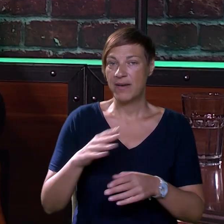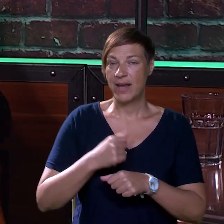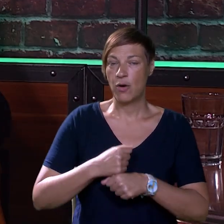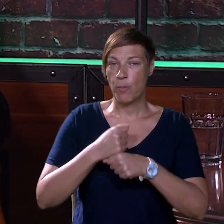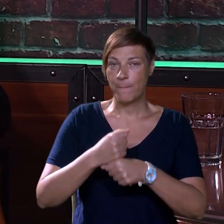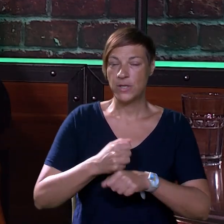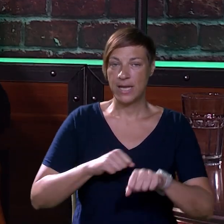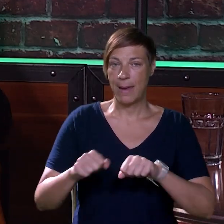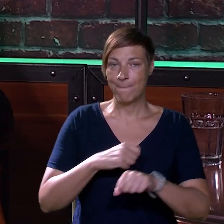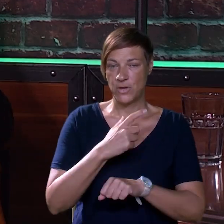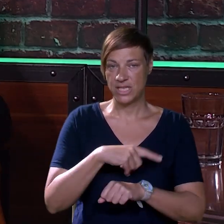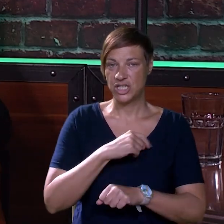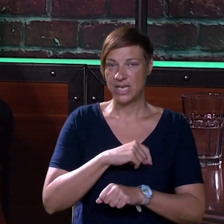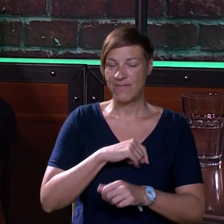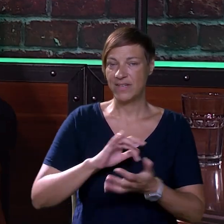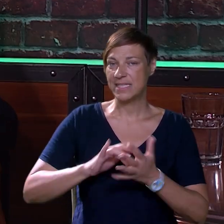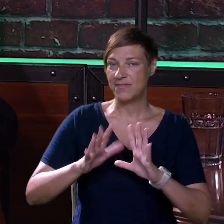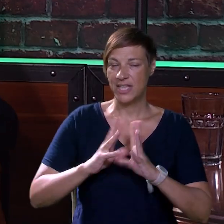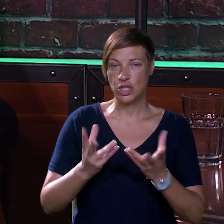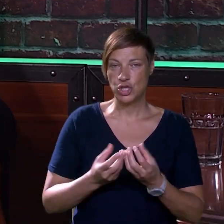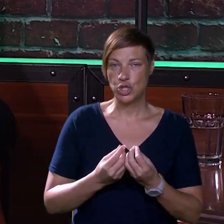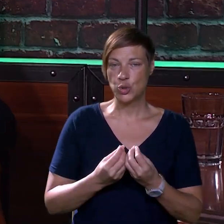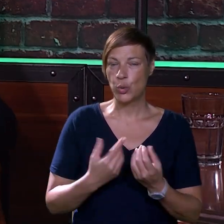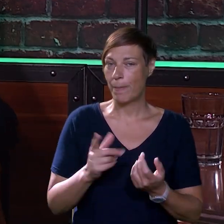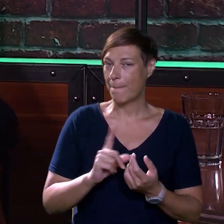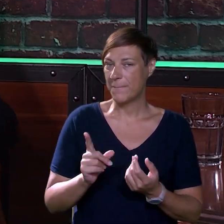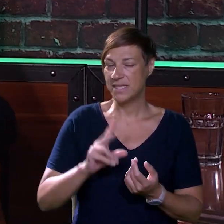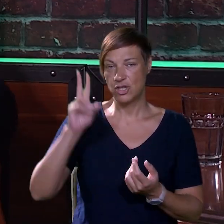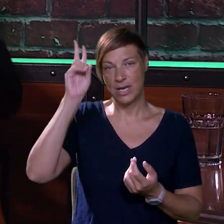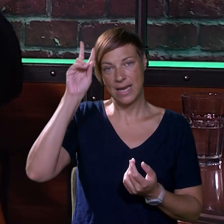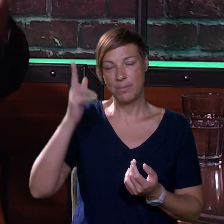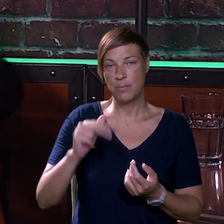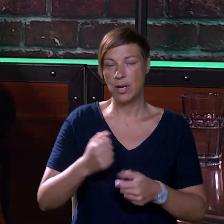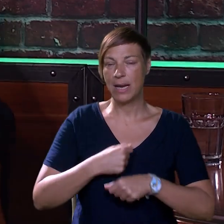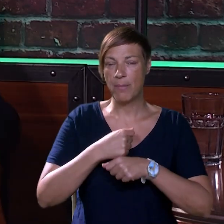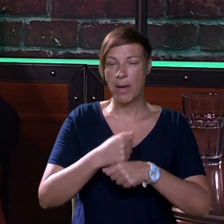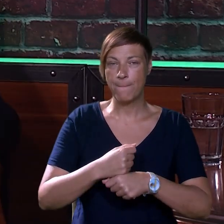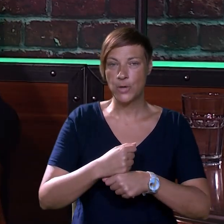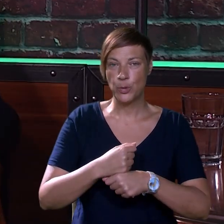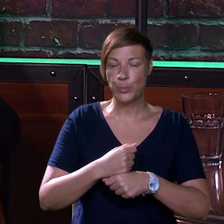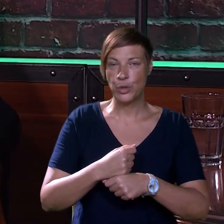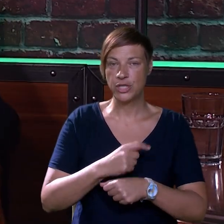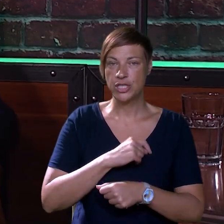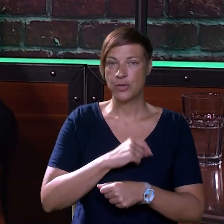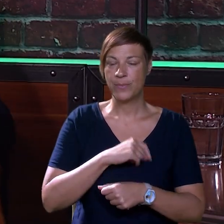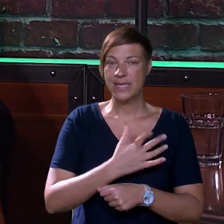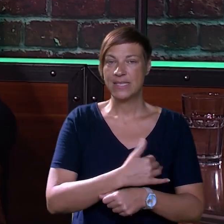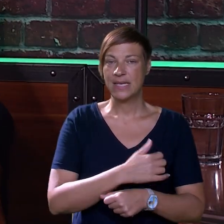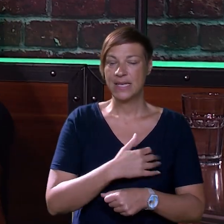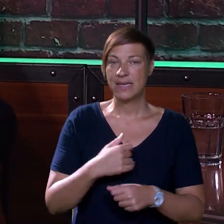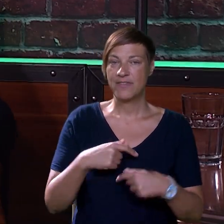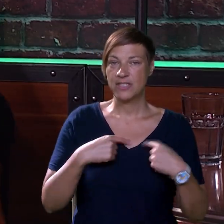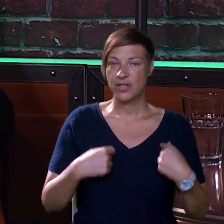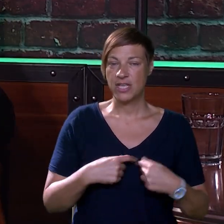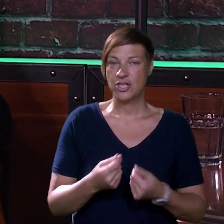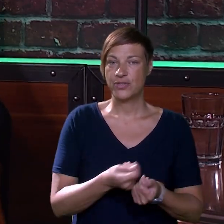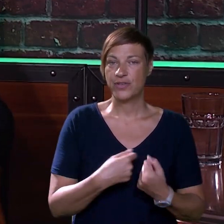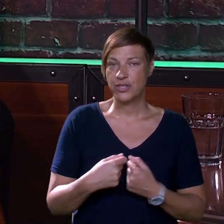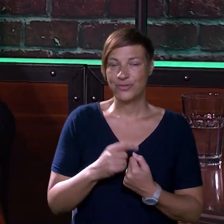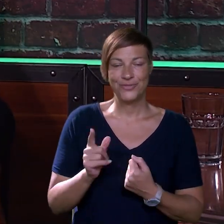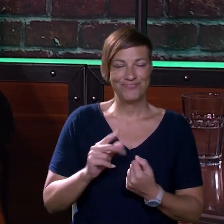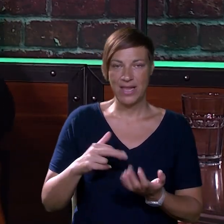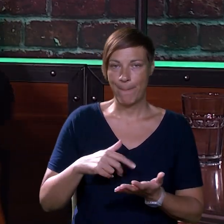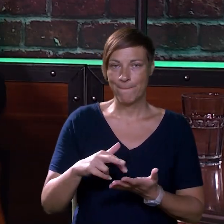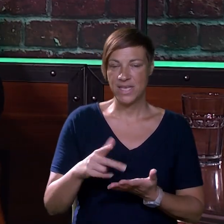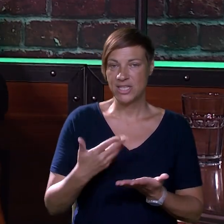suport i političara i ravnatelja i sve to skupa, to nema govora, jer bez toga ne bi mogli. Imamo podršku predsjednika Hrvatskog kardiološkog društva. Bez toga ne bi